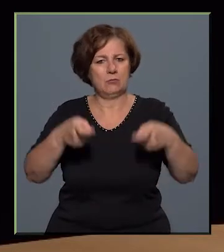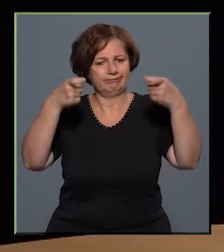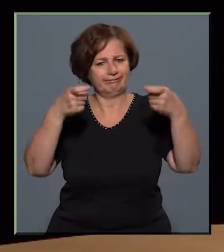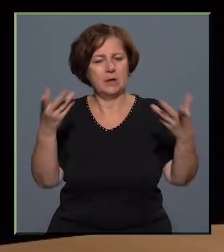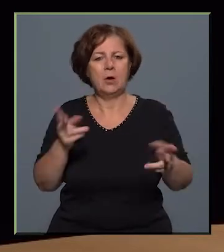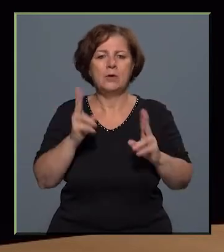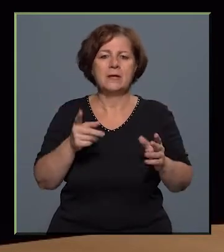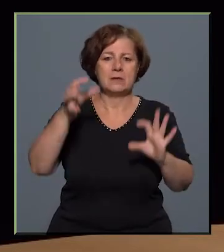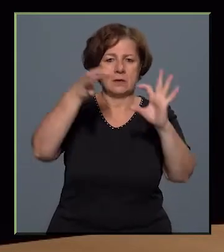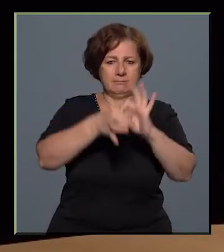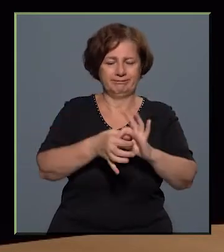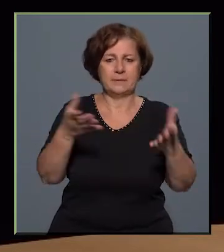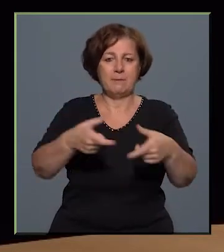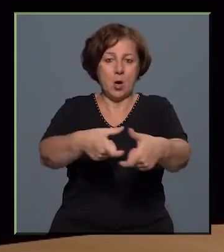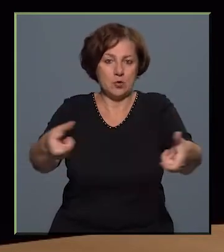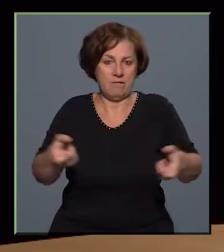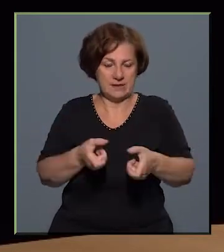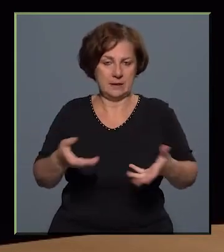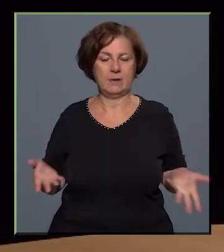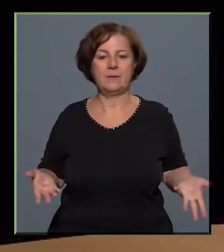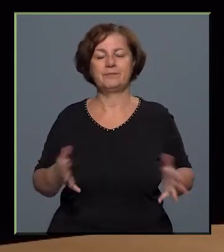hogy ki tartozik ebbe az övezetbe, vagy ki nem.